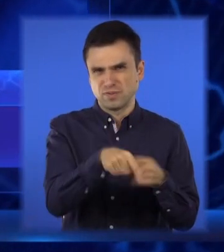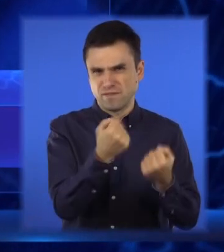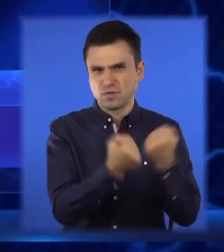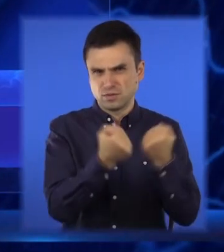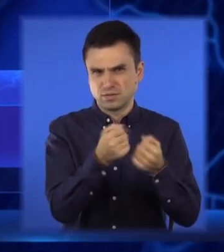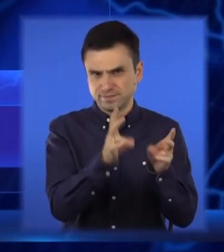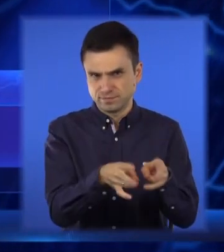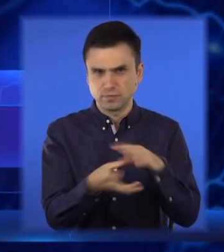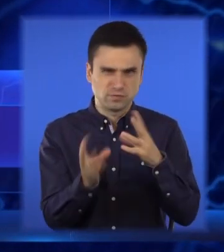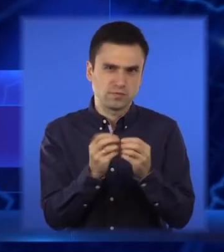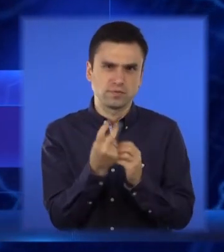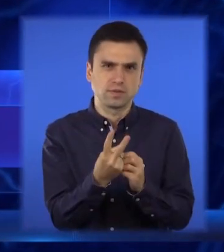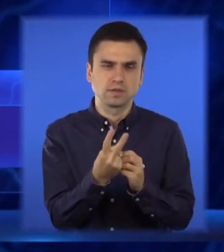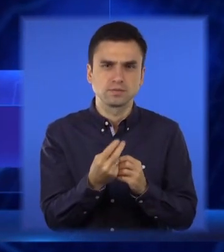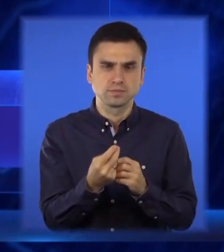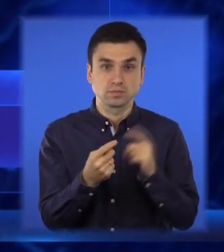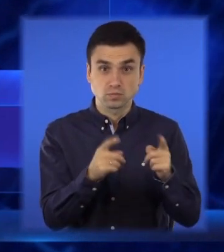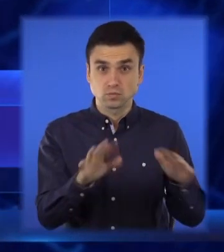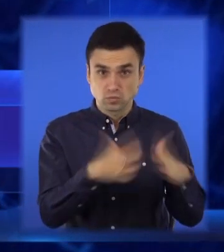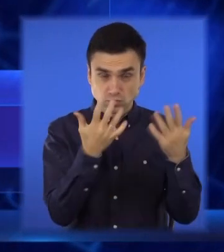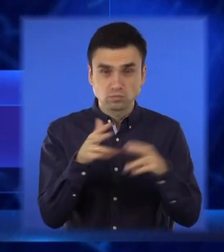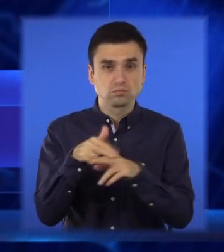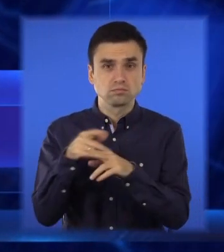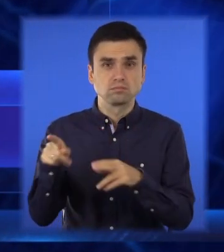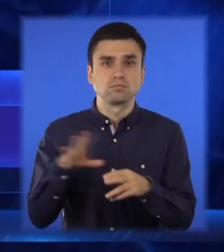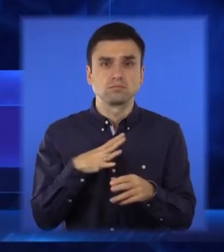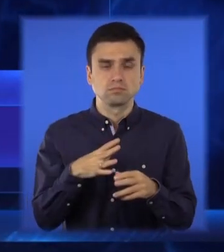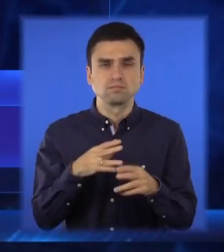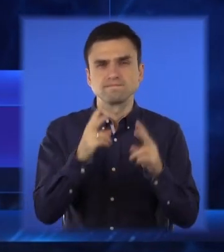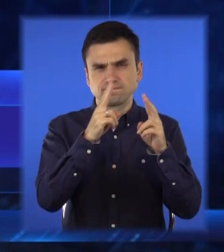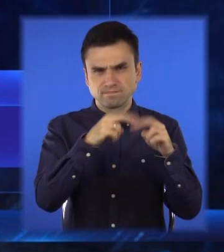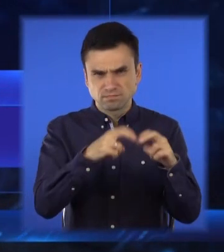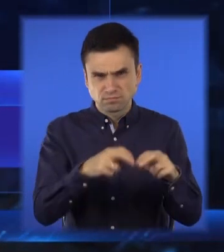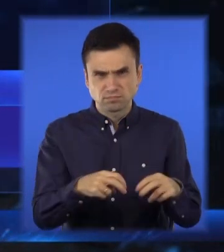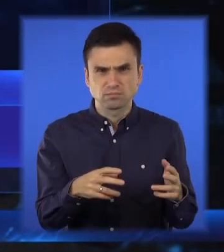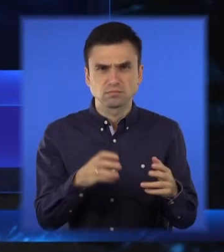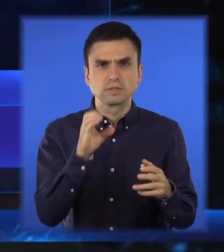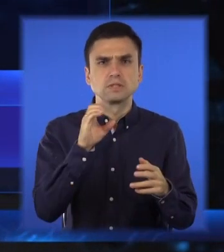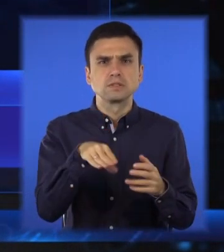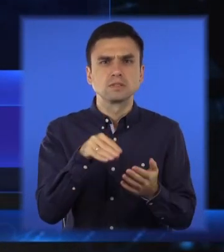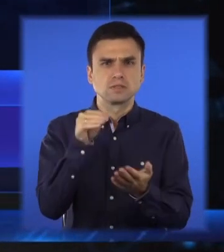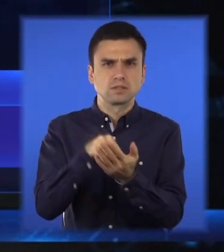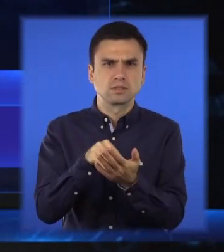засобу. За вказаним фактом слідчими було розпочати кримінальне провадження, передбачене статтею